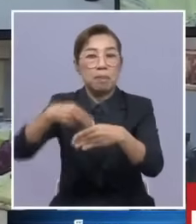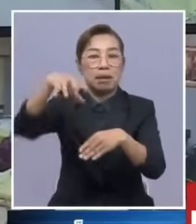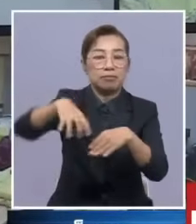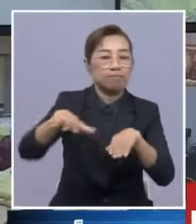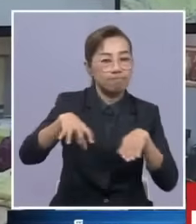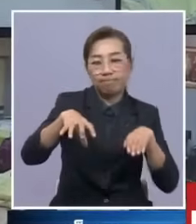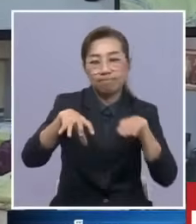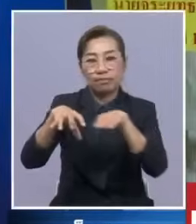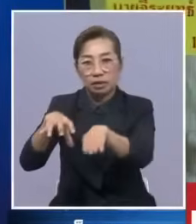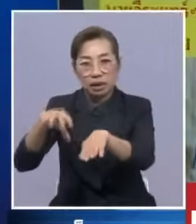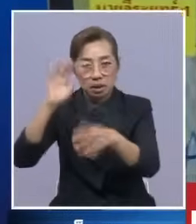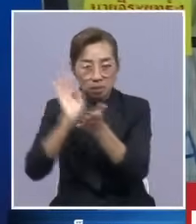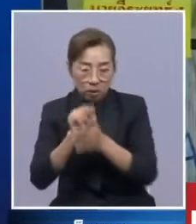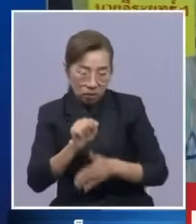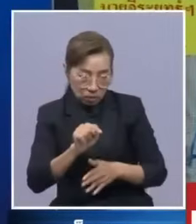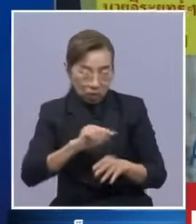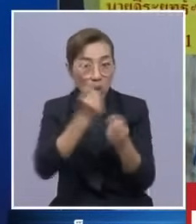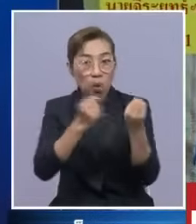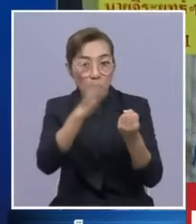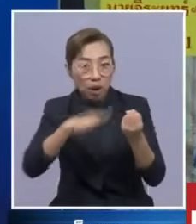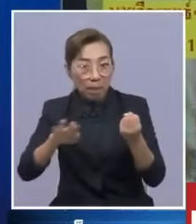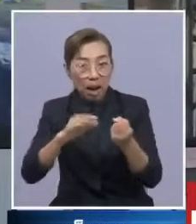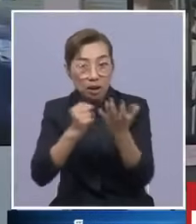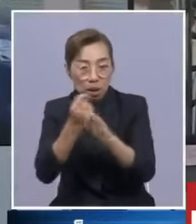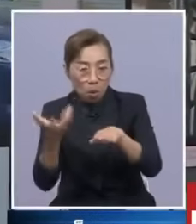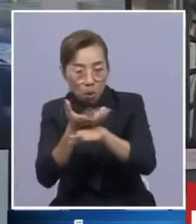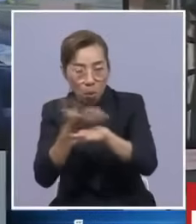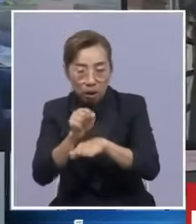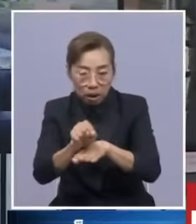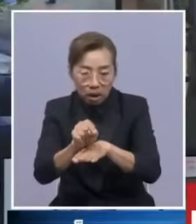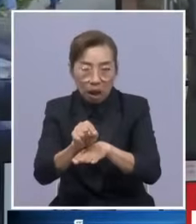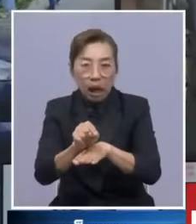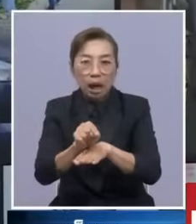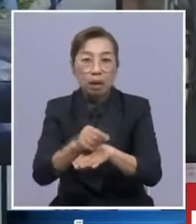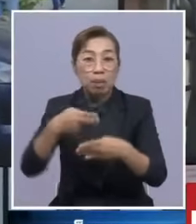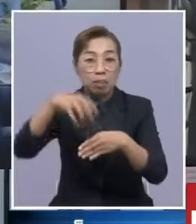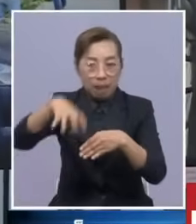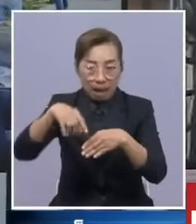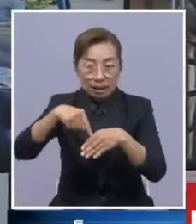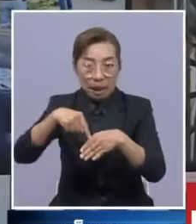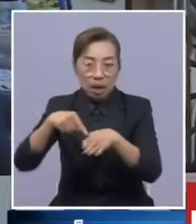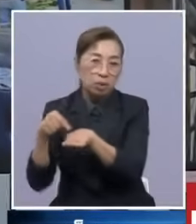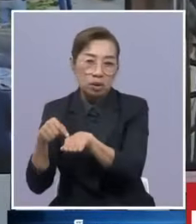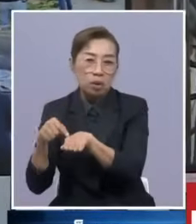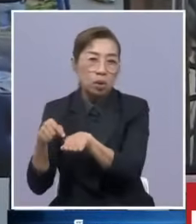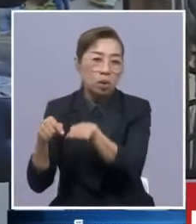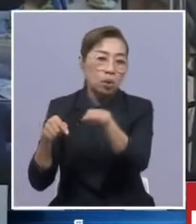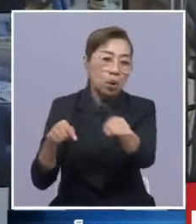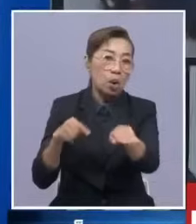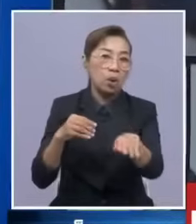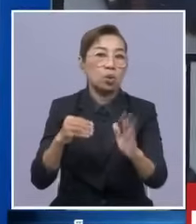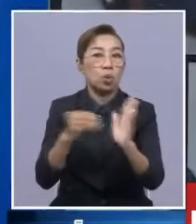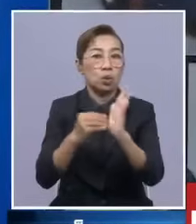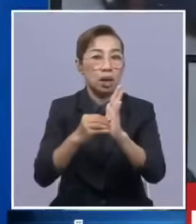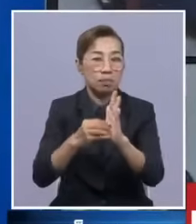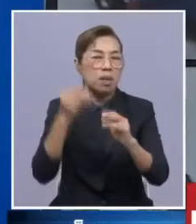อยจนไปพบว่ารถกระบะคันดังกล่าวที่ขนยาเสพติดเนี่ยนะคะก็ไปจอดอยู่ที่หมู่บ้านแห่งหนึ่งในกรุงเทพมหานครตำรวจจึง งได้เข้